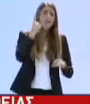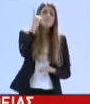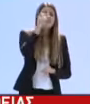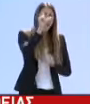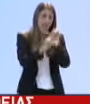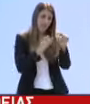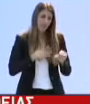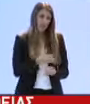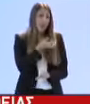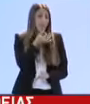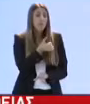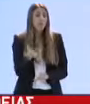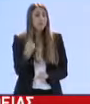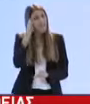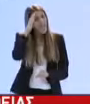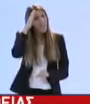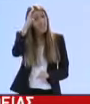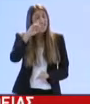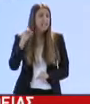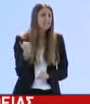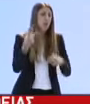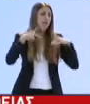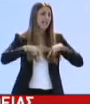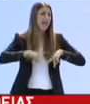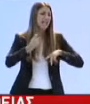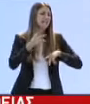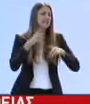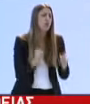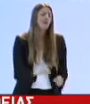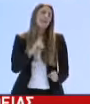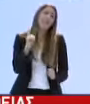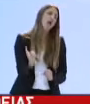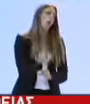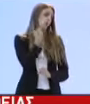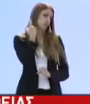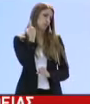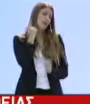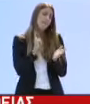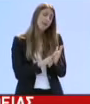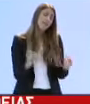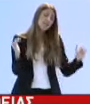μία. Θητεία σε όλα τα αξιώματα και για όλους.